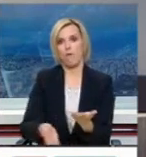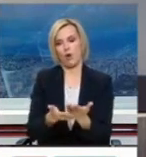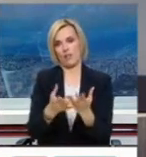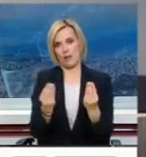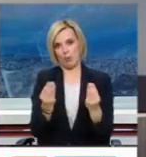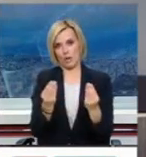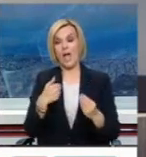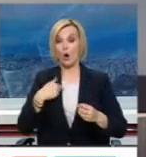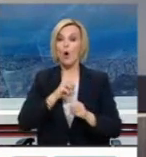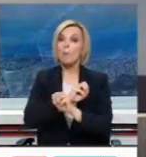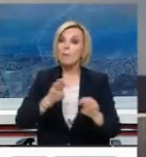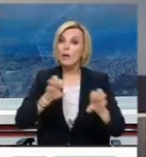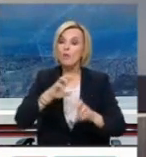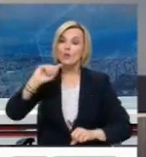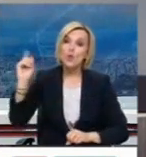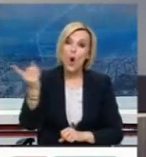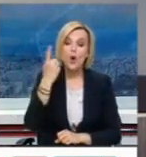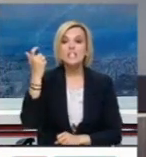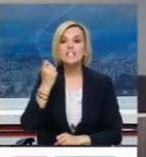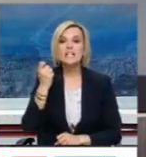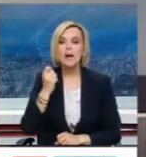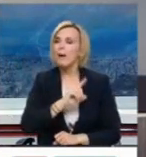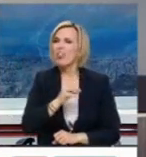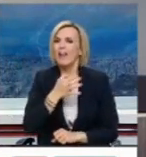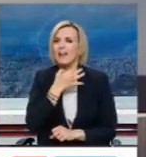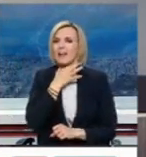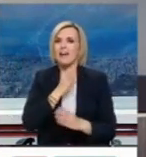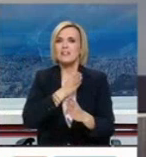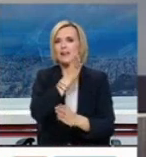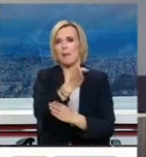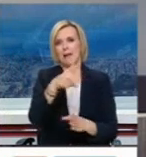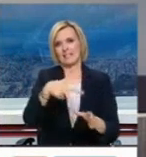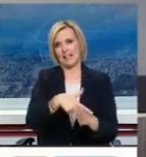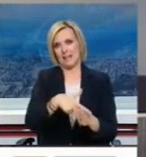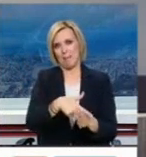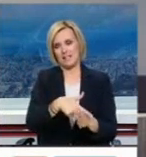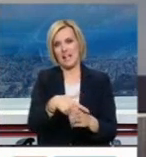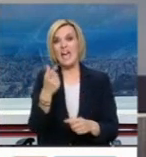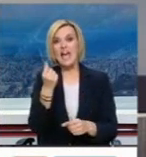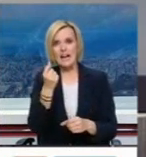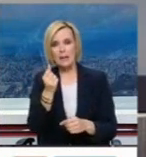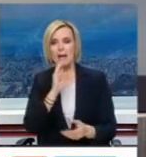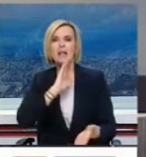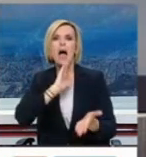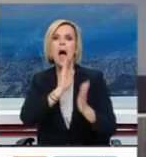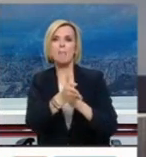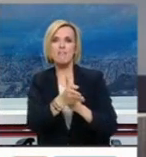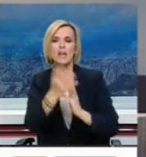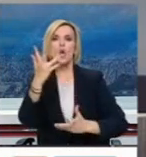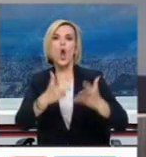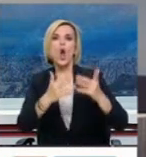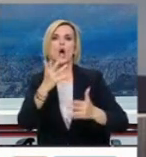τους συνταξιούχους ότι δεν χρειάζεται να πάνε στις τράπεζες, διότι τα χρήματά τους θα πιστωθούν στους